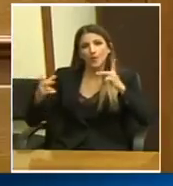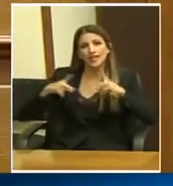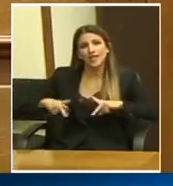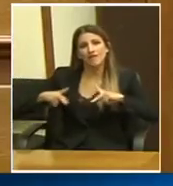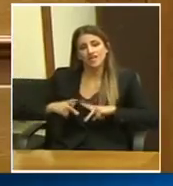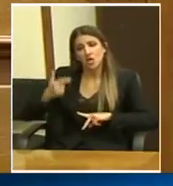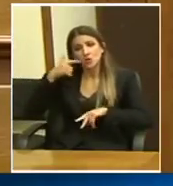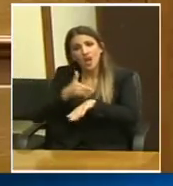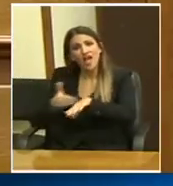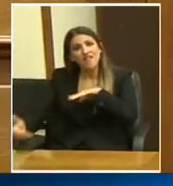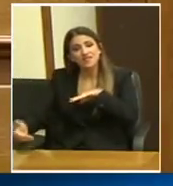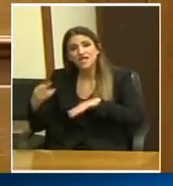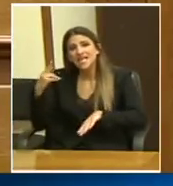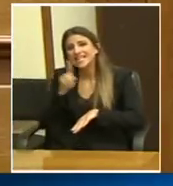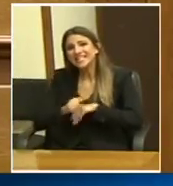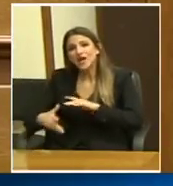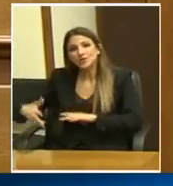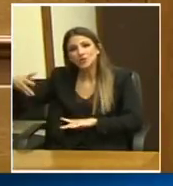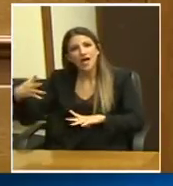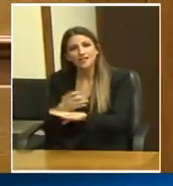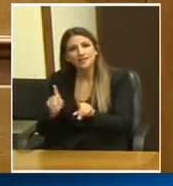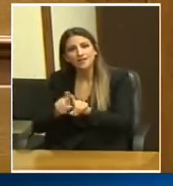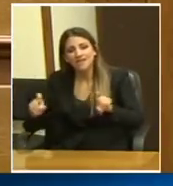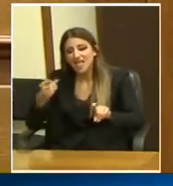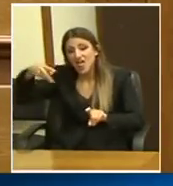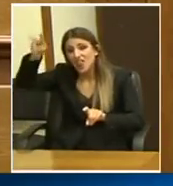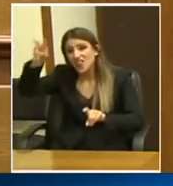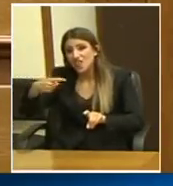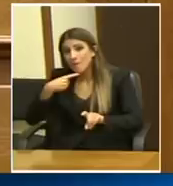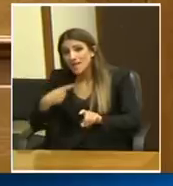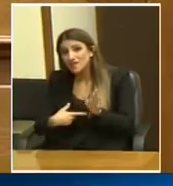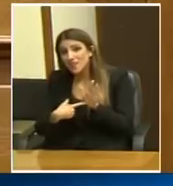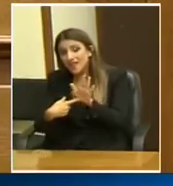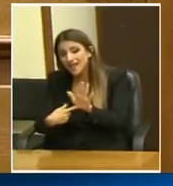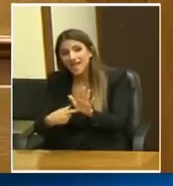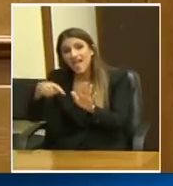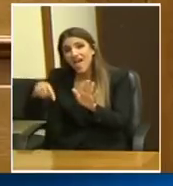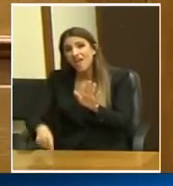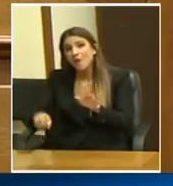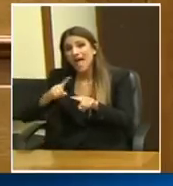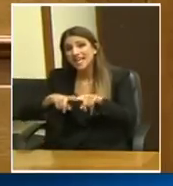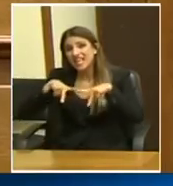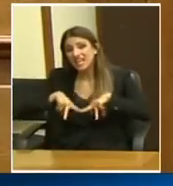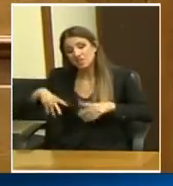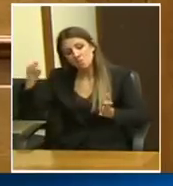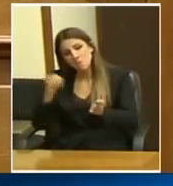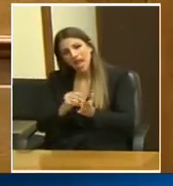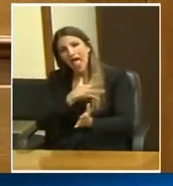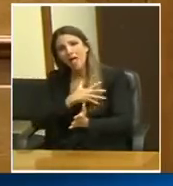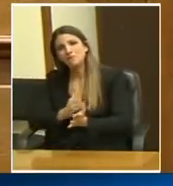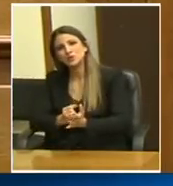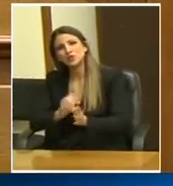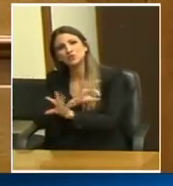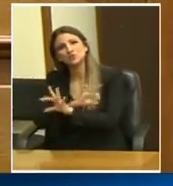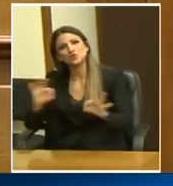εντός 2 ημερών η ελληνική κυβέρνηση να επιβεβαιώσει την εμπιστοσύνη της Βουλής 2 φορές. Πρόκειται για